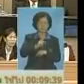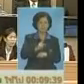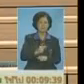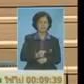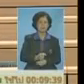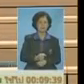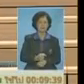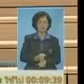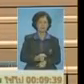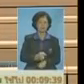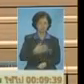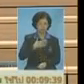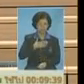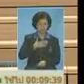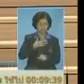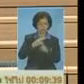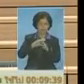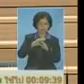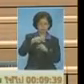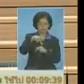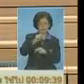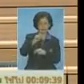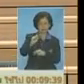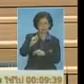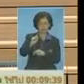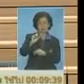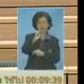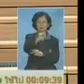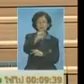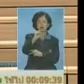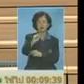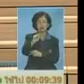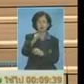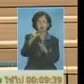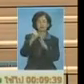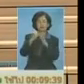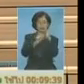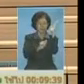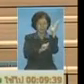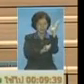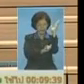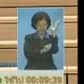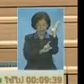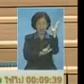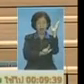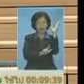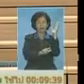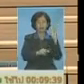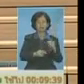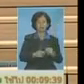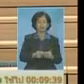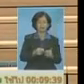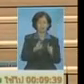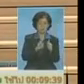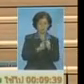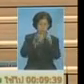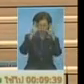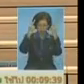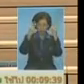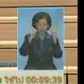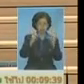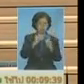พครับกับผมนายประเสริฐพงษ์สุวรรณสิริสมาชิกสภาผู้แทนราษฎรจังหวัดยะลาพรรคประชาธิปัตย์รองนายกเนี่ย